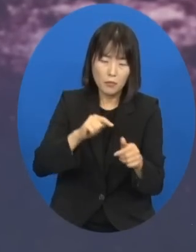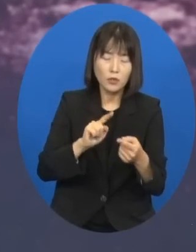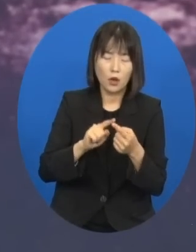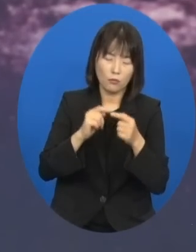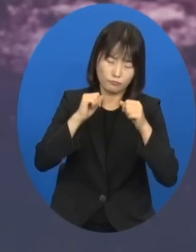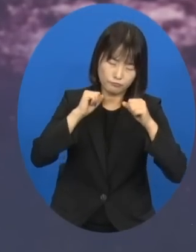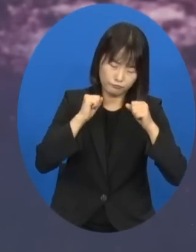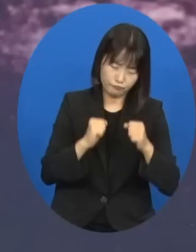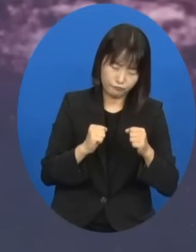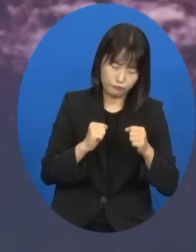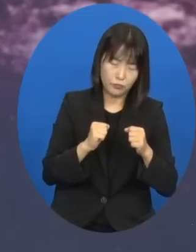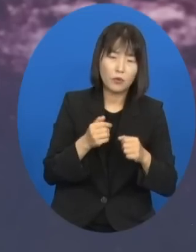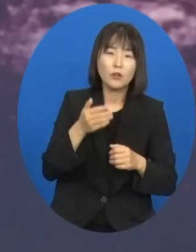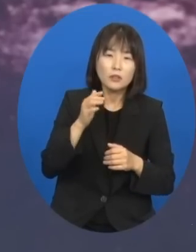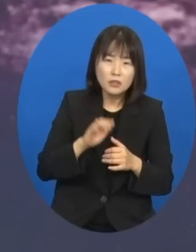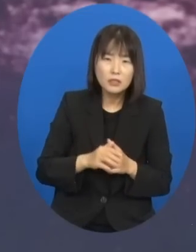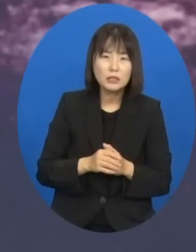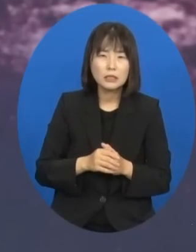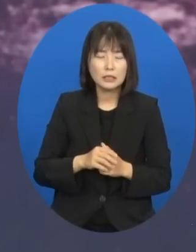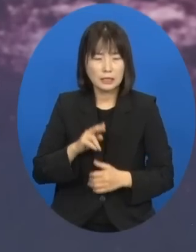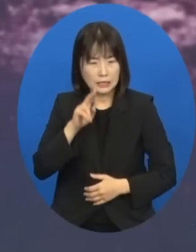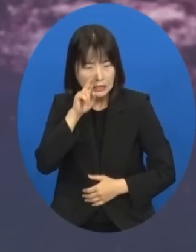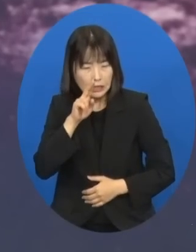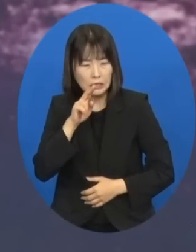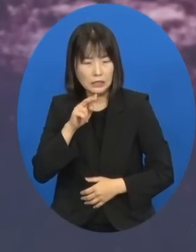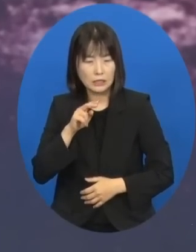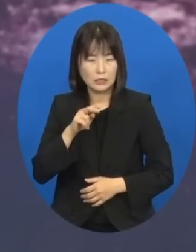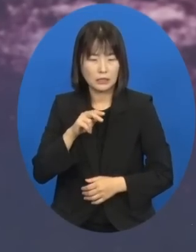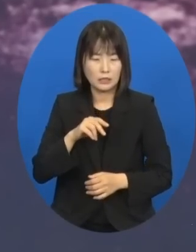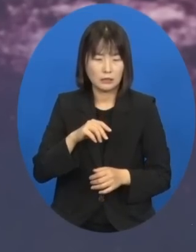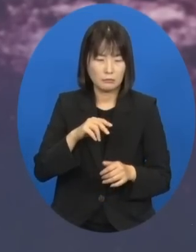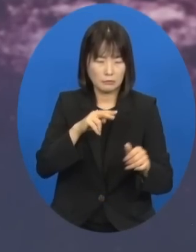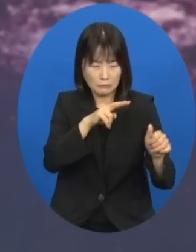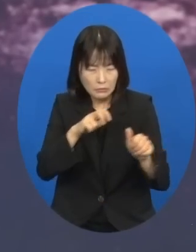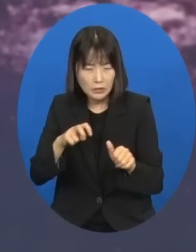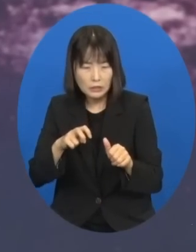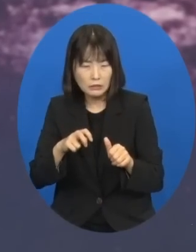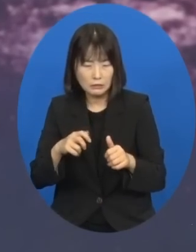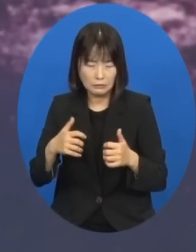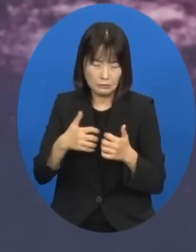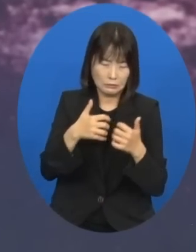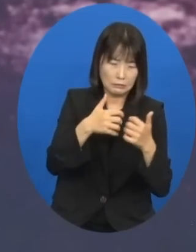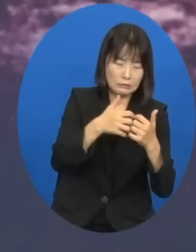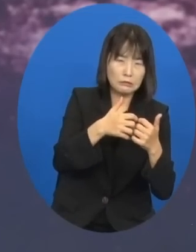막 시기에 질투에 막 우물에 흙을 막 던지고 막 메우고 막